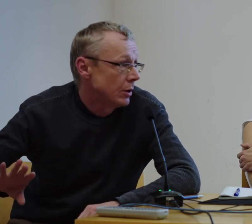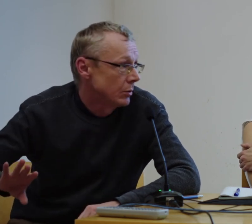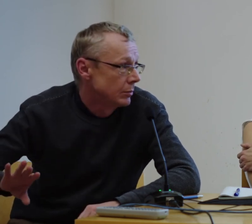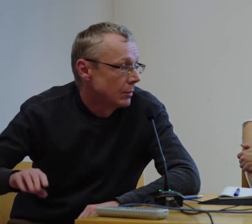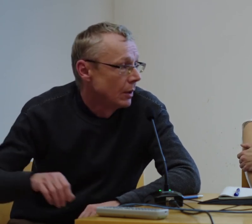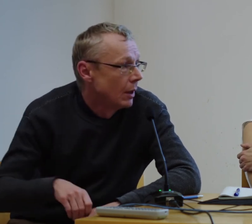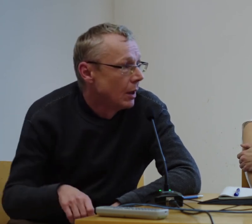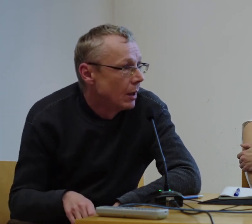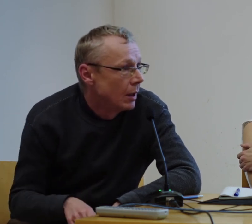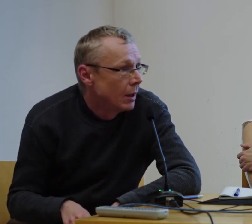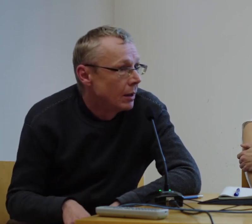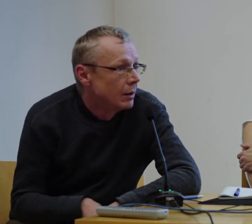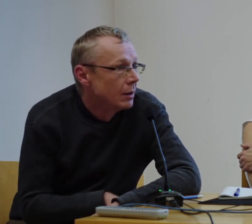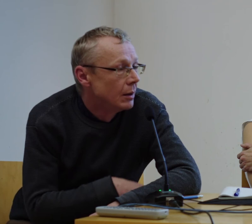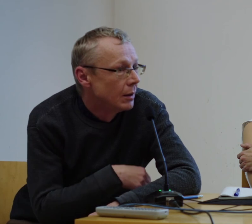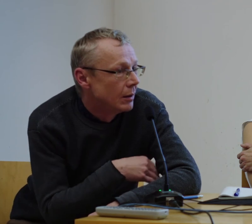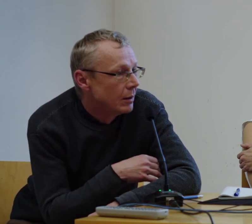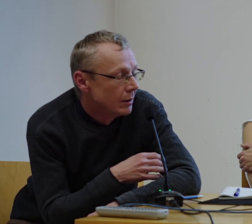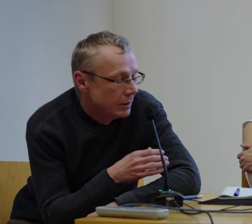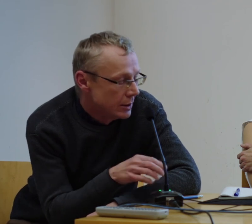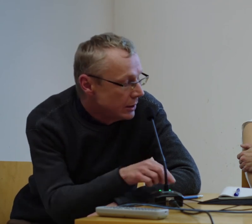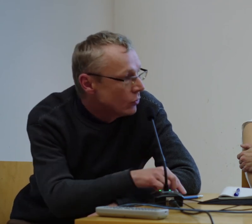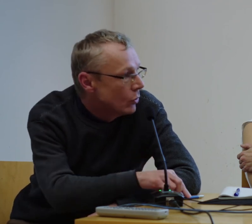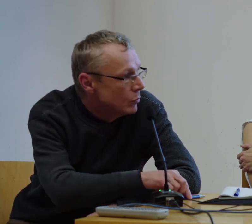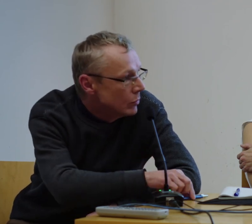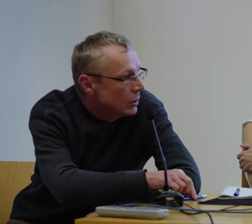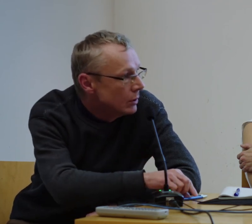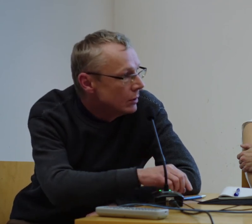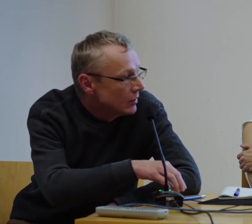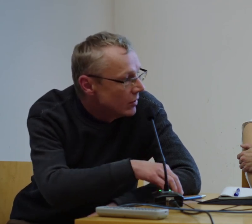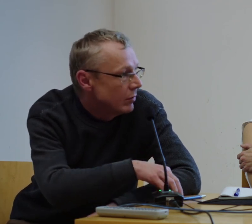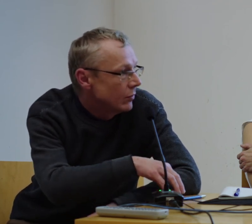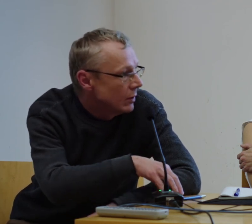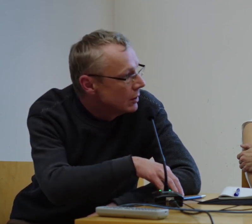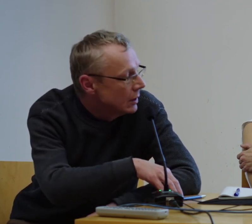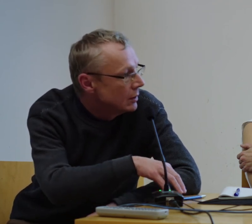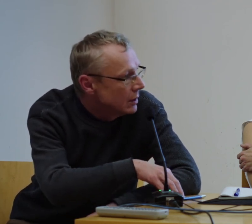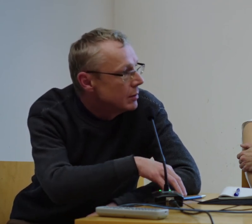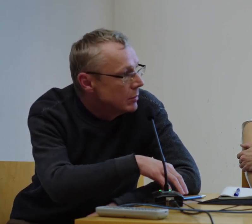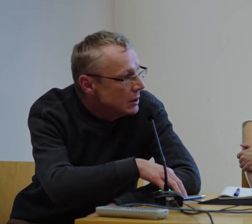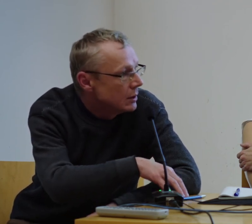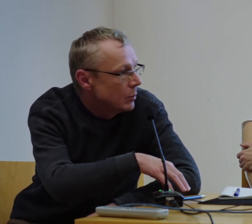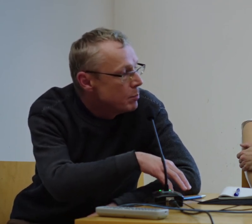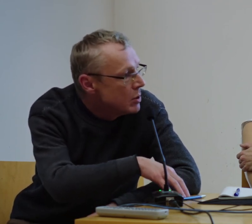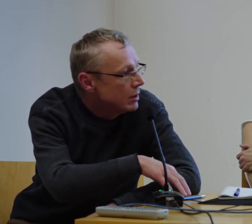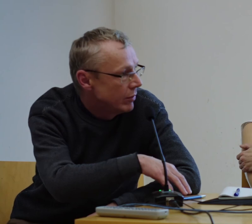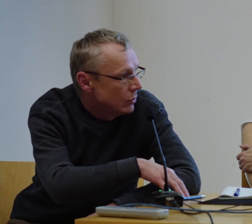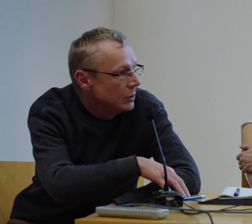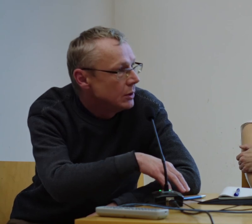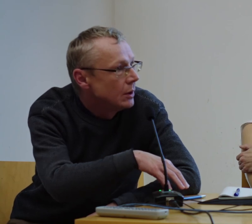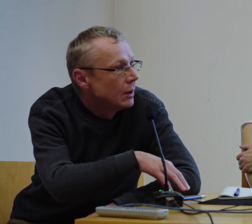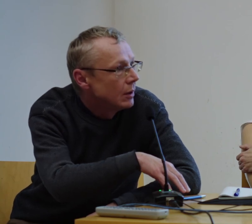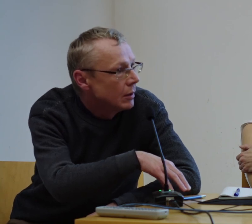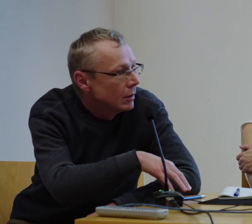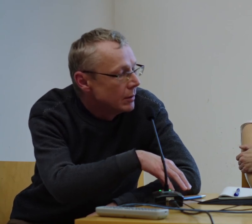nevyřeší všechno. A jediné, co lze vlastně dělat, je mít jakoby plný